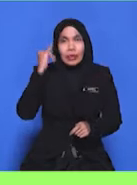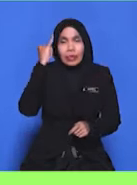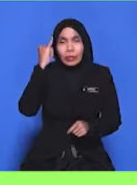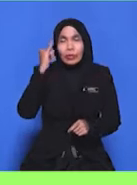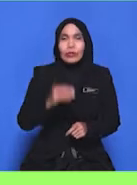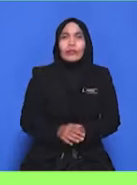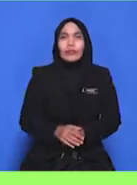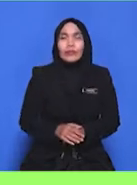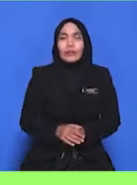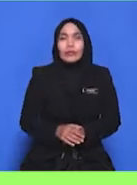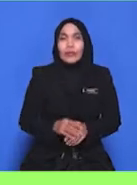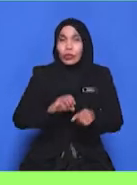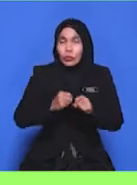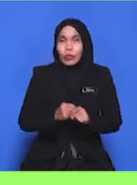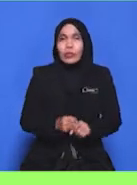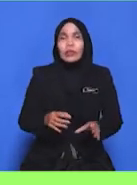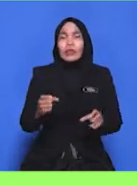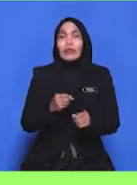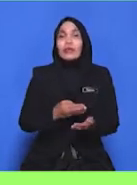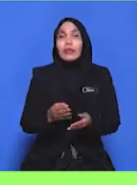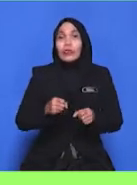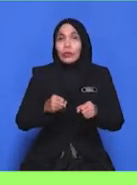memberi sumbangan kepada umat Islam.